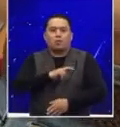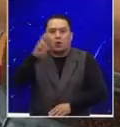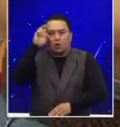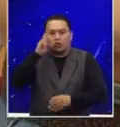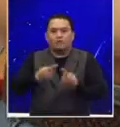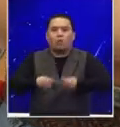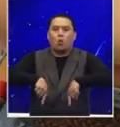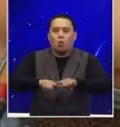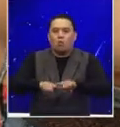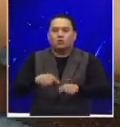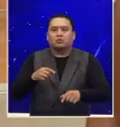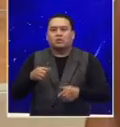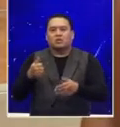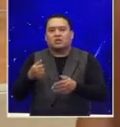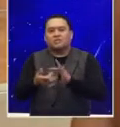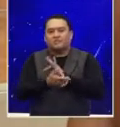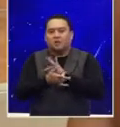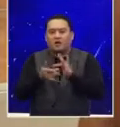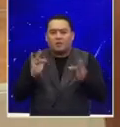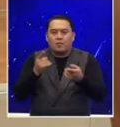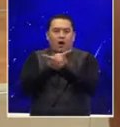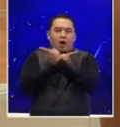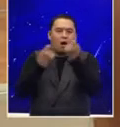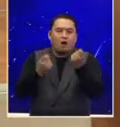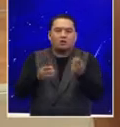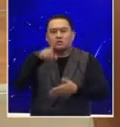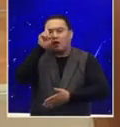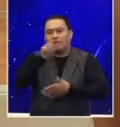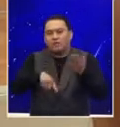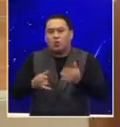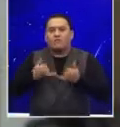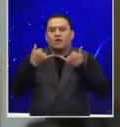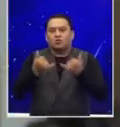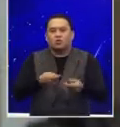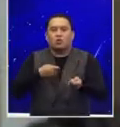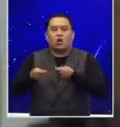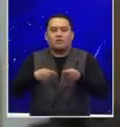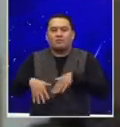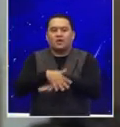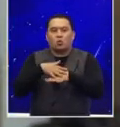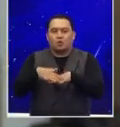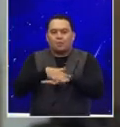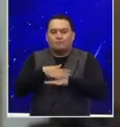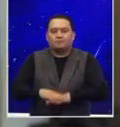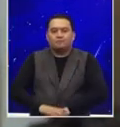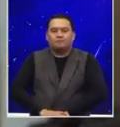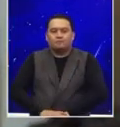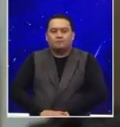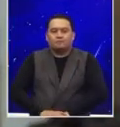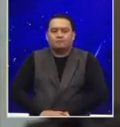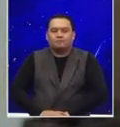государственных органов и доступность к информации повышает взаимное доверие и уважение между властью и народом.